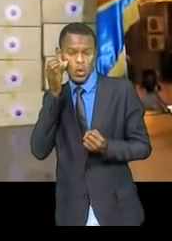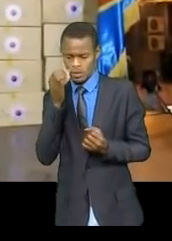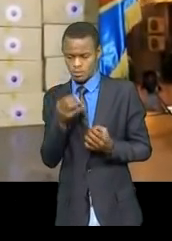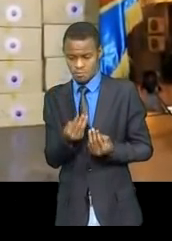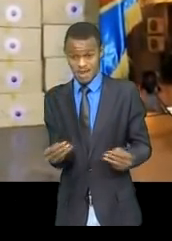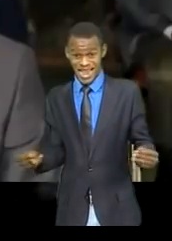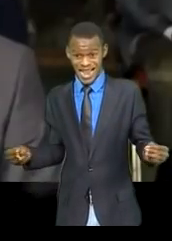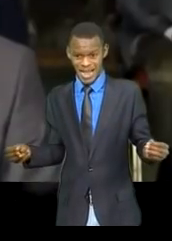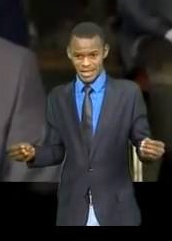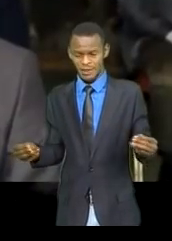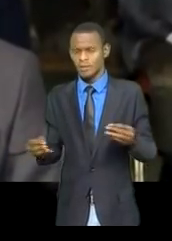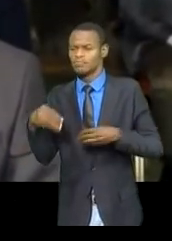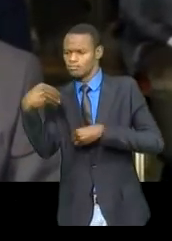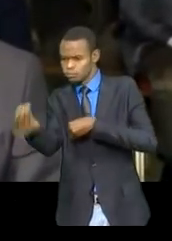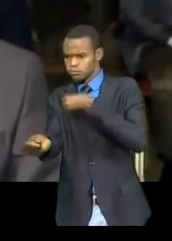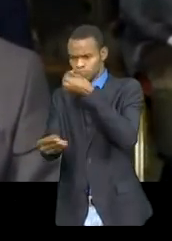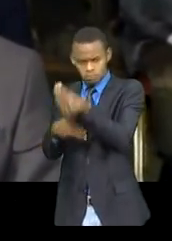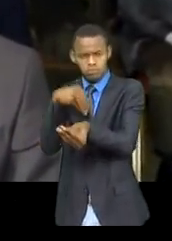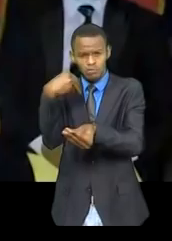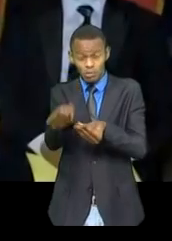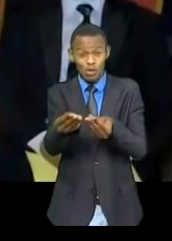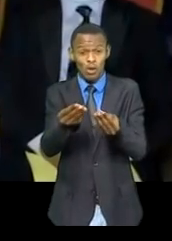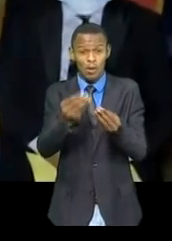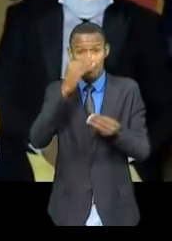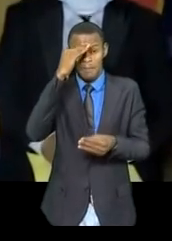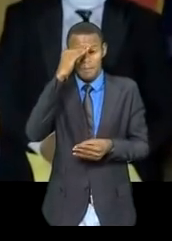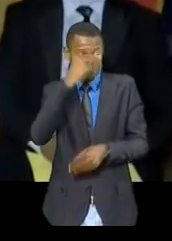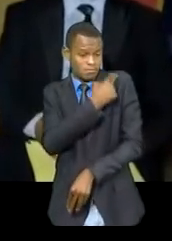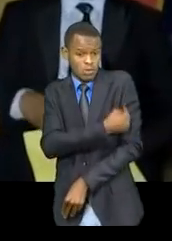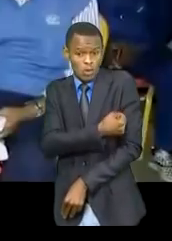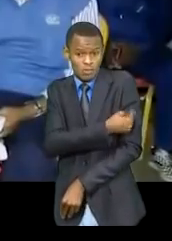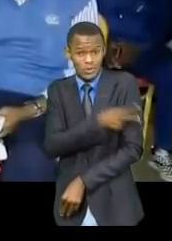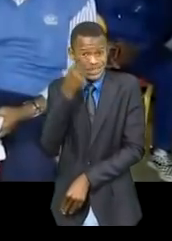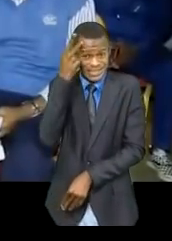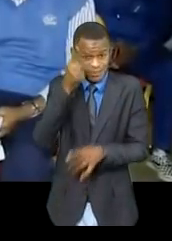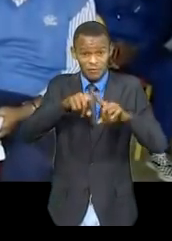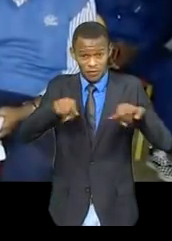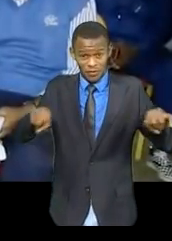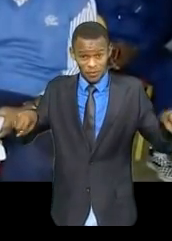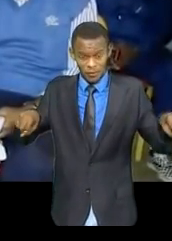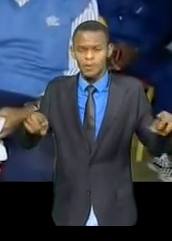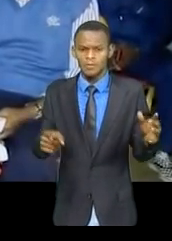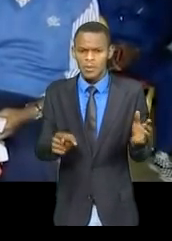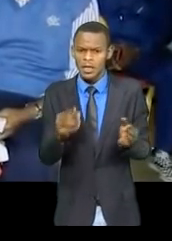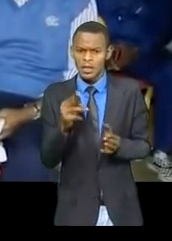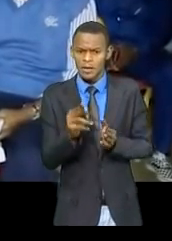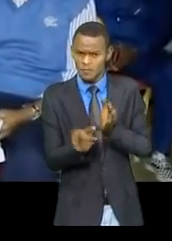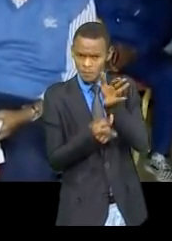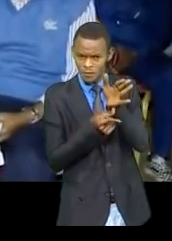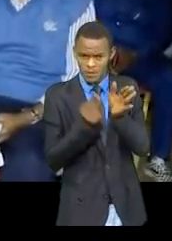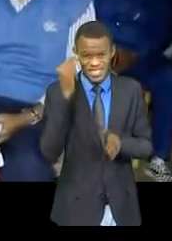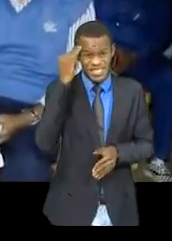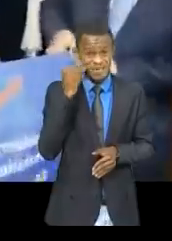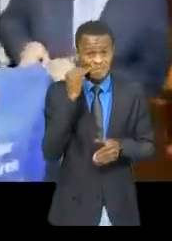de Kinshasa. C'est la vice-ministre de la Santé publique, Hygiène et Prévention, Madame Kilumba Véronique, qui a réceptionné ces